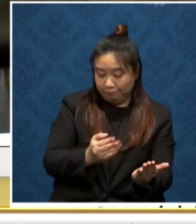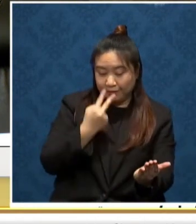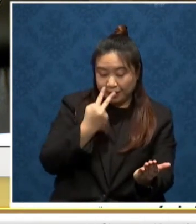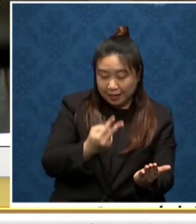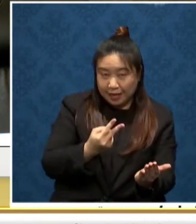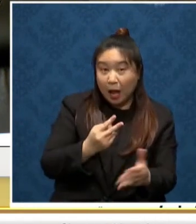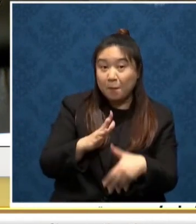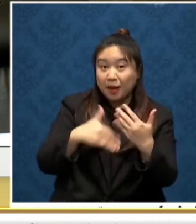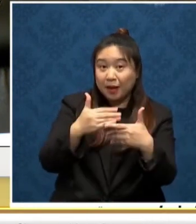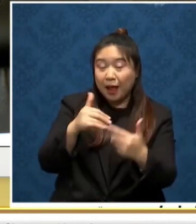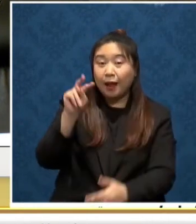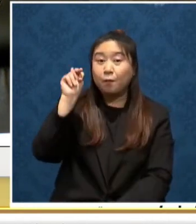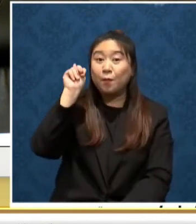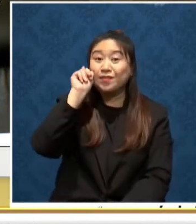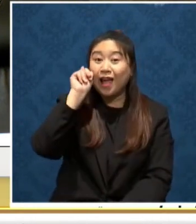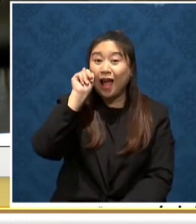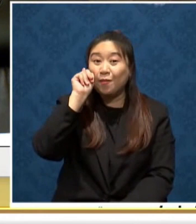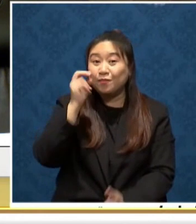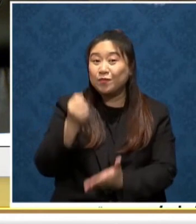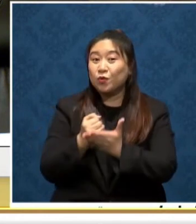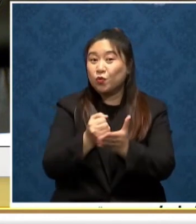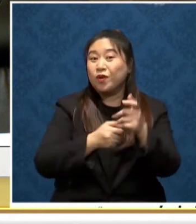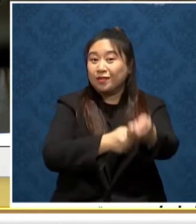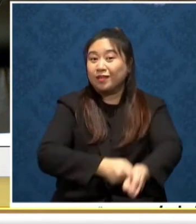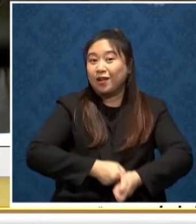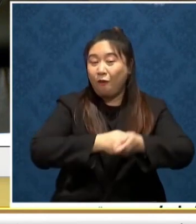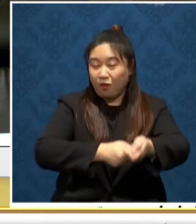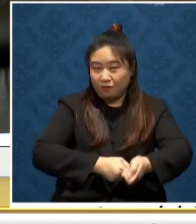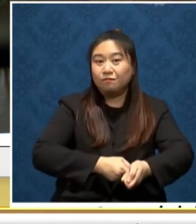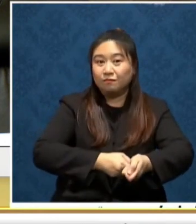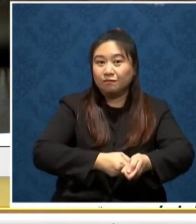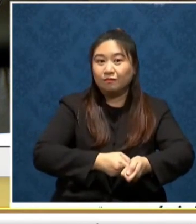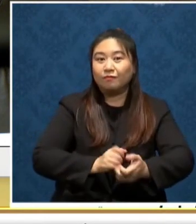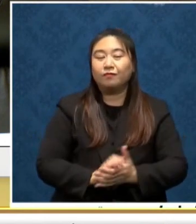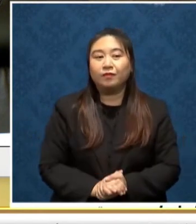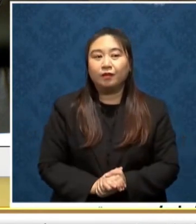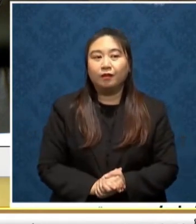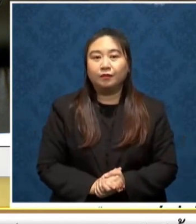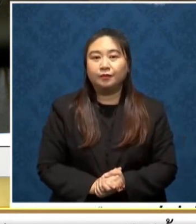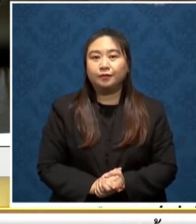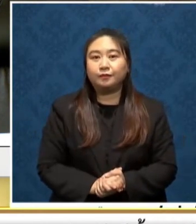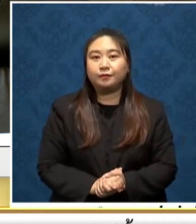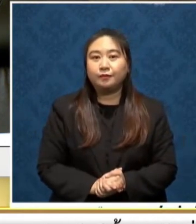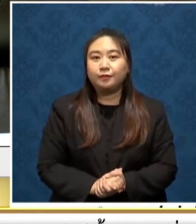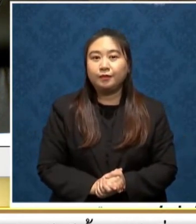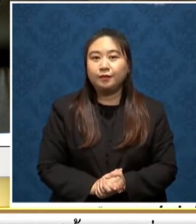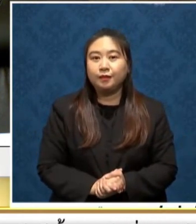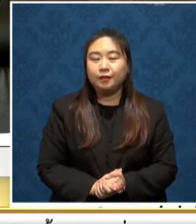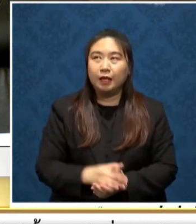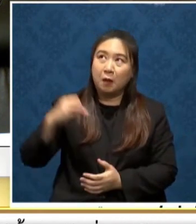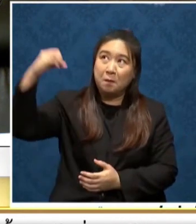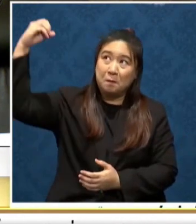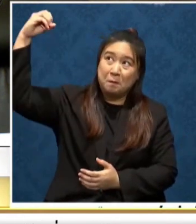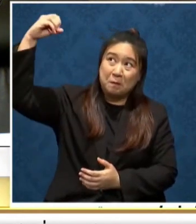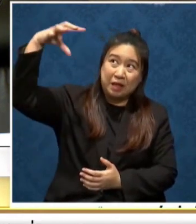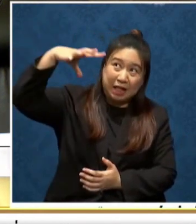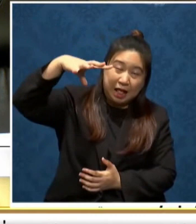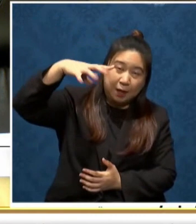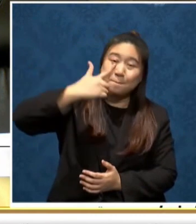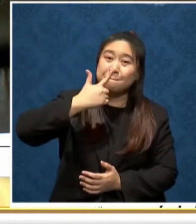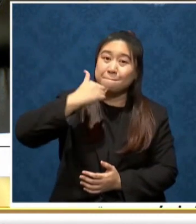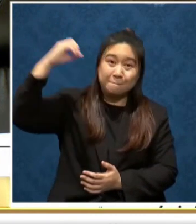บน้ำให้กับพี่น้องเกษตรกรในพื้นที่เนี่ยระบบของพลังงานแสงอาทิตย์นะครับท่